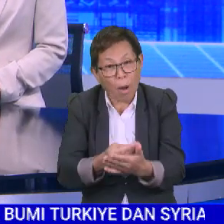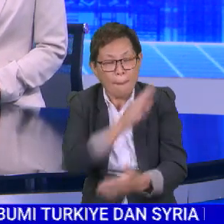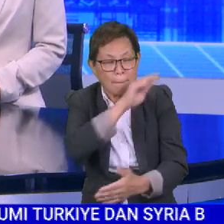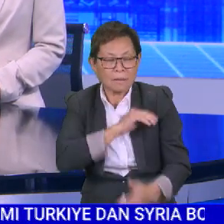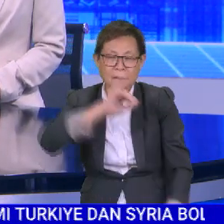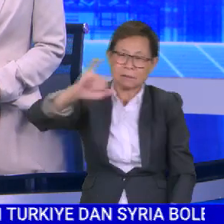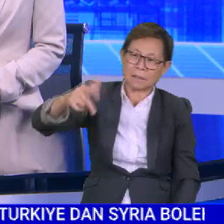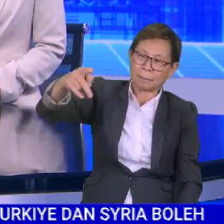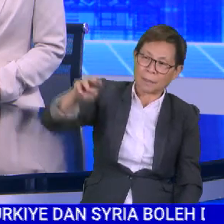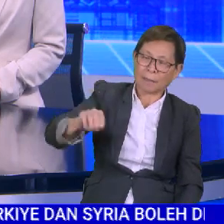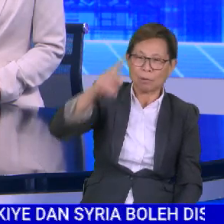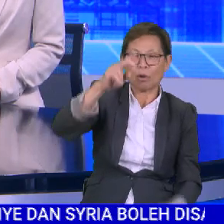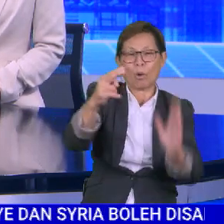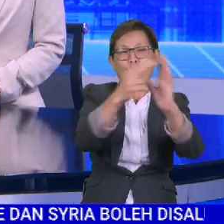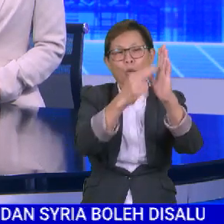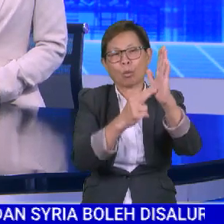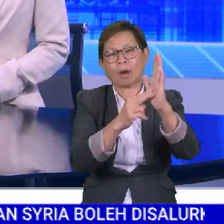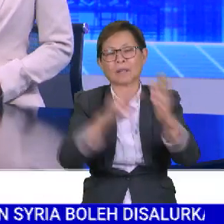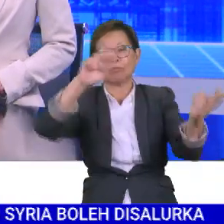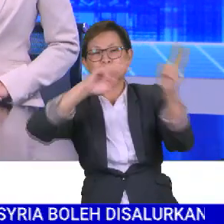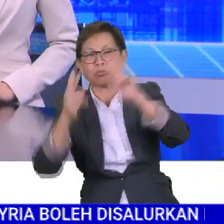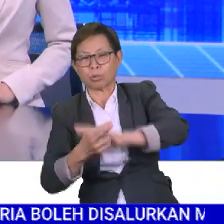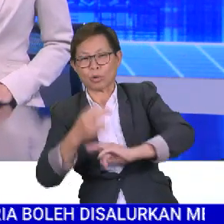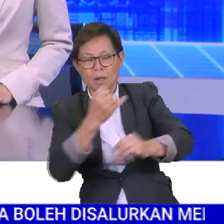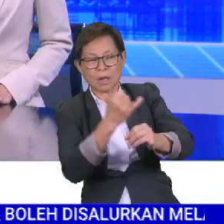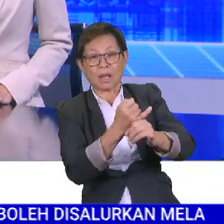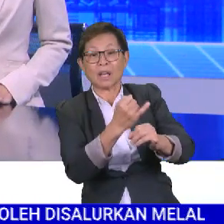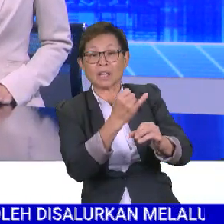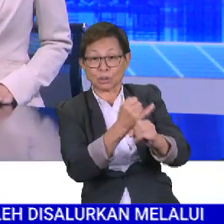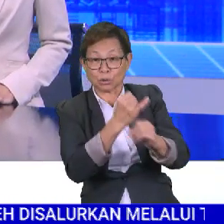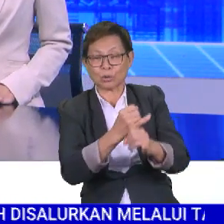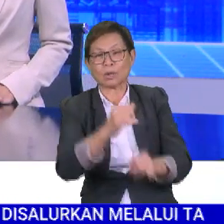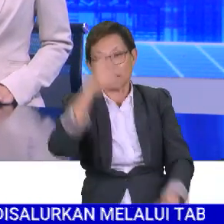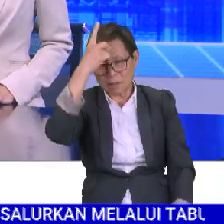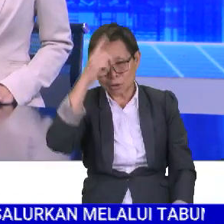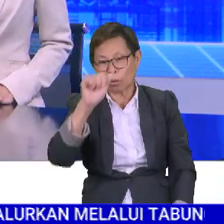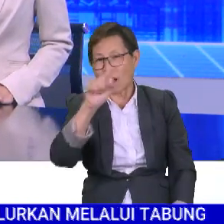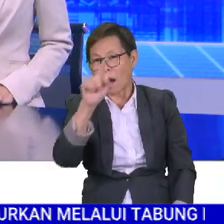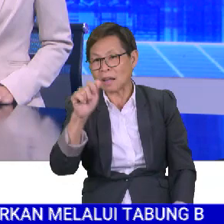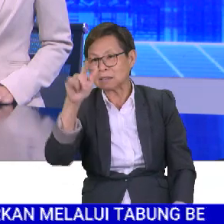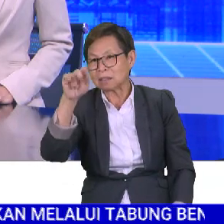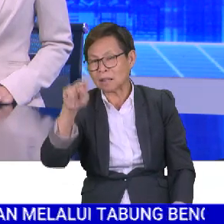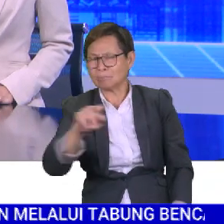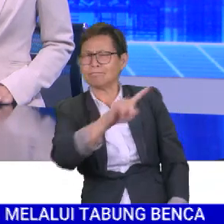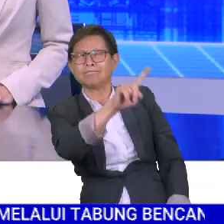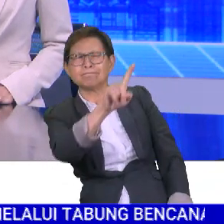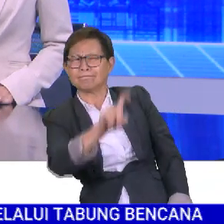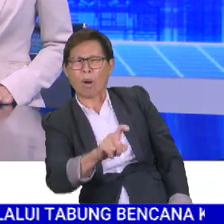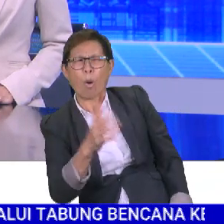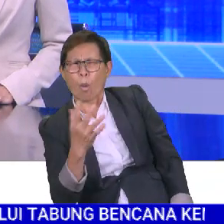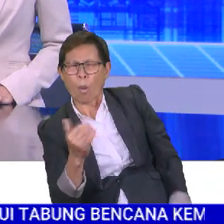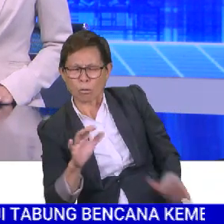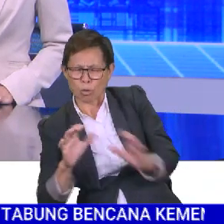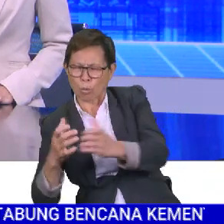Menteri di Jabatan Perdana Menteri Undang-Undang dan Reformasi Institusi, Datuk Seri Azalina Othman Said turut mempersoalkan